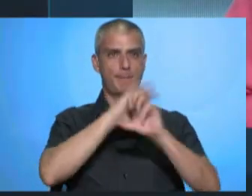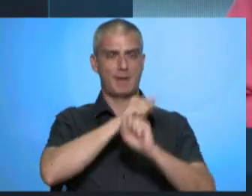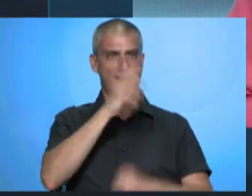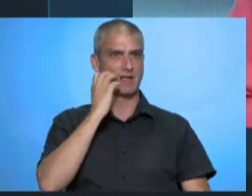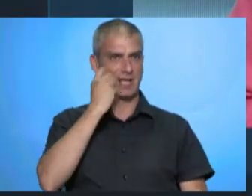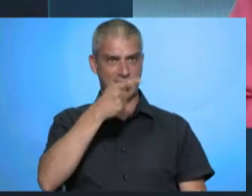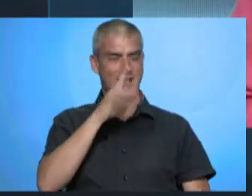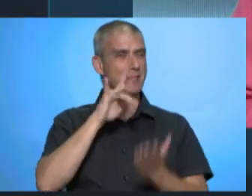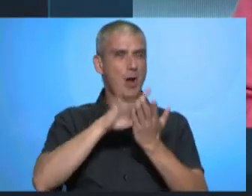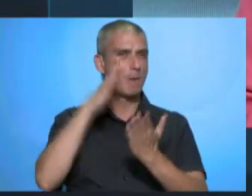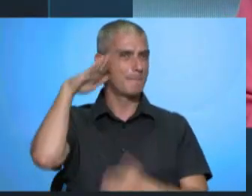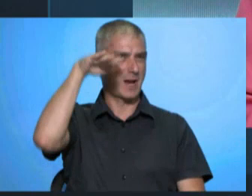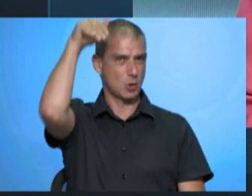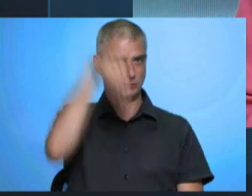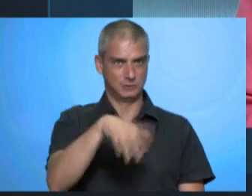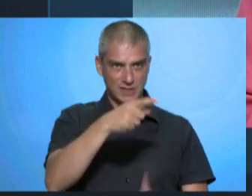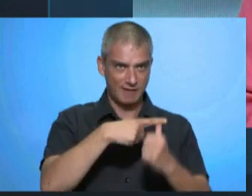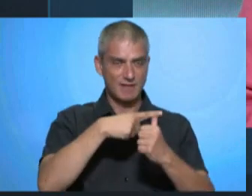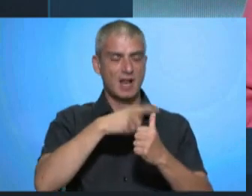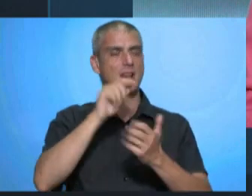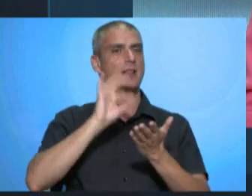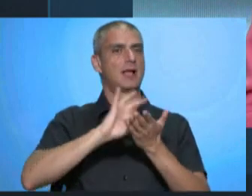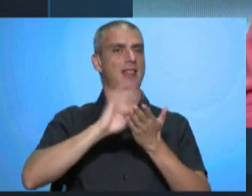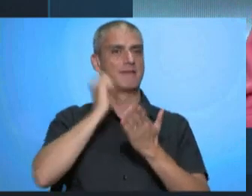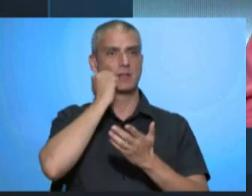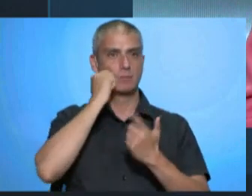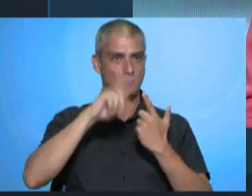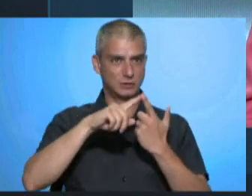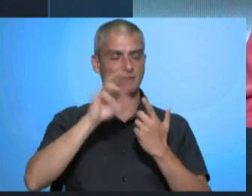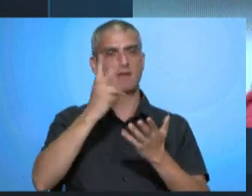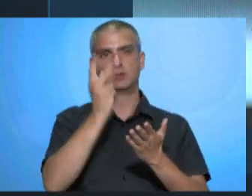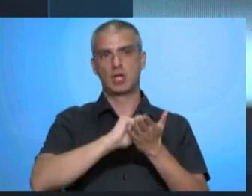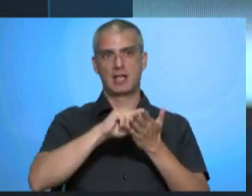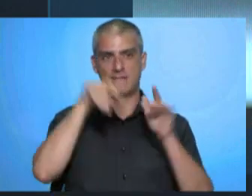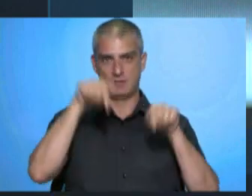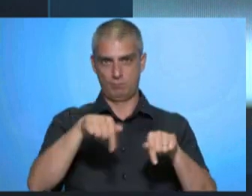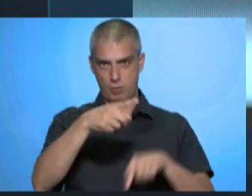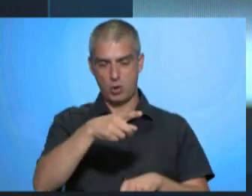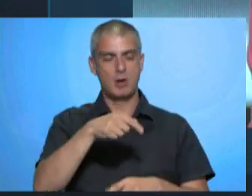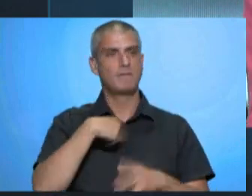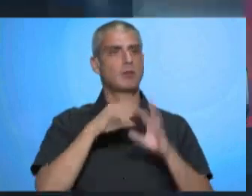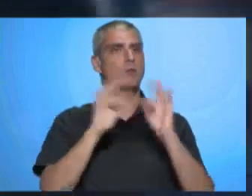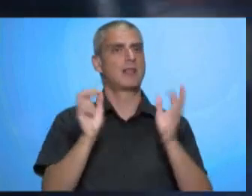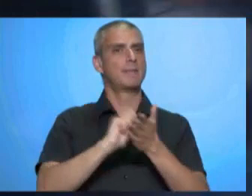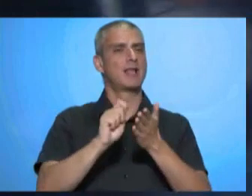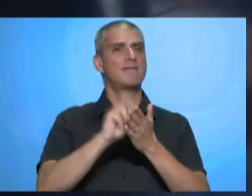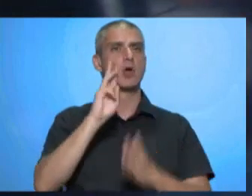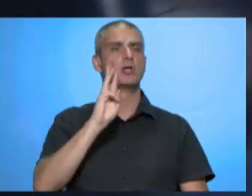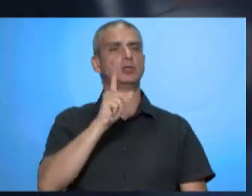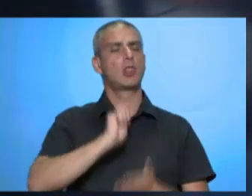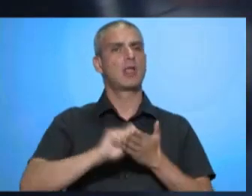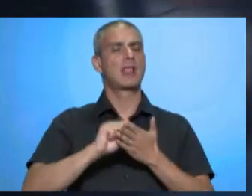במקום הפלת כלי הטייס, גילי כהן במוסקבה, רועי שרון ומואב ורדי כאן איתנו, ואנחנו מתחילים איתך רועי שרון, כתבנו